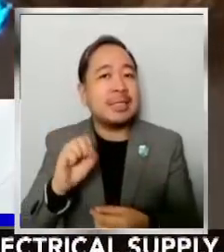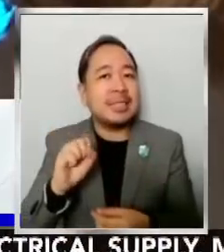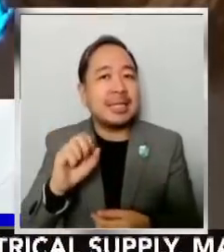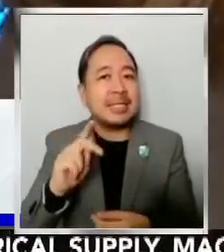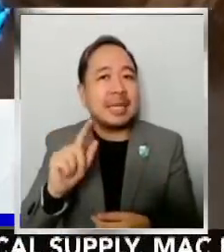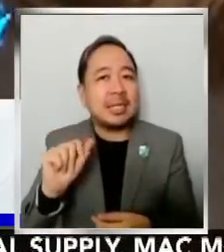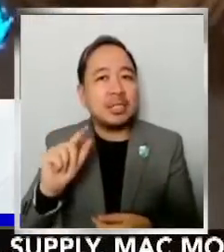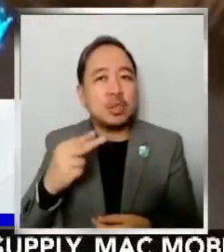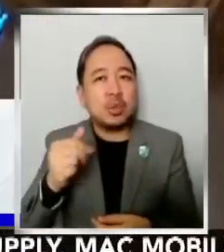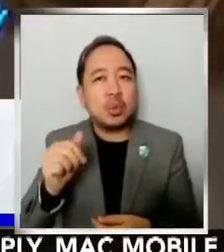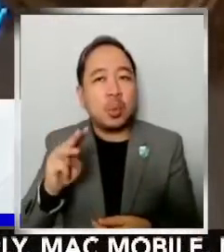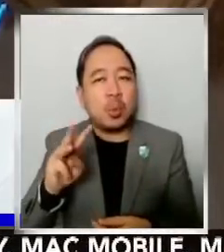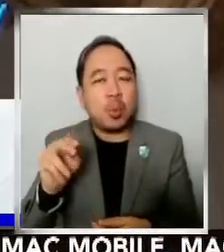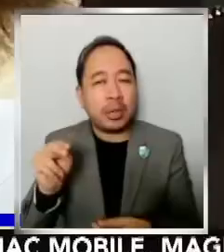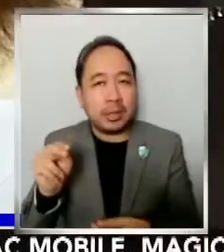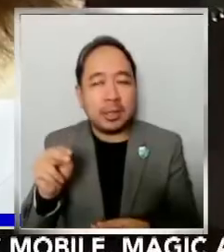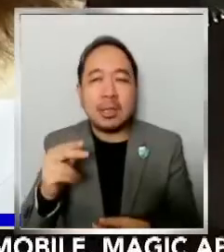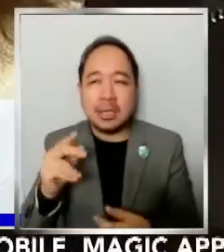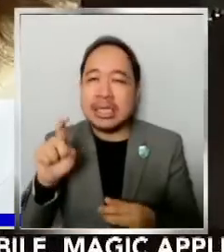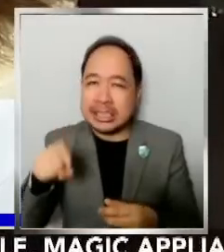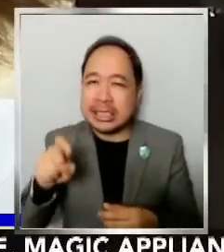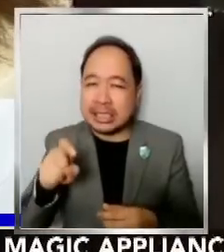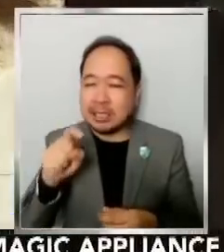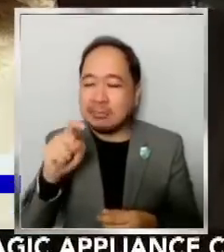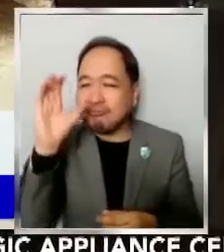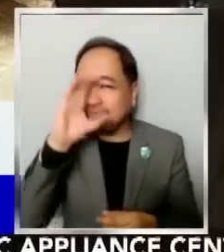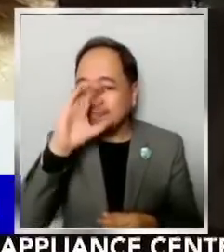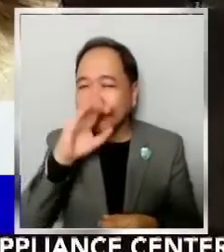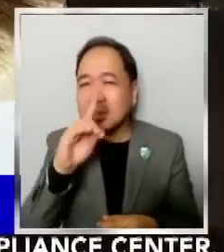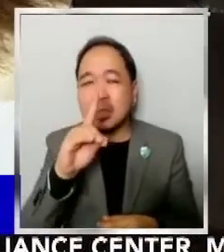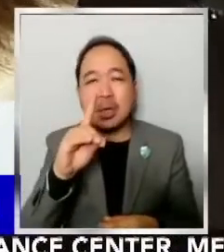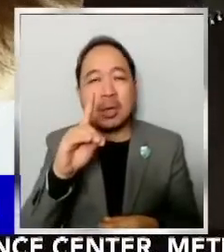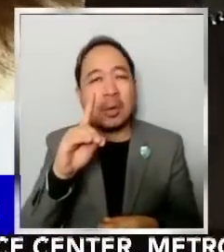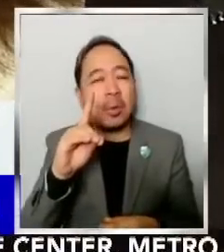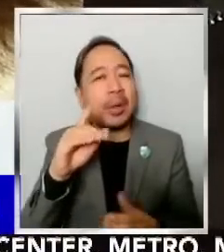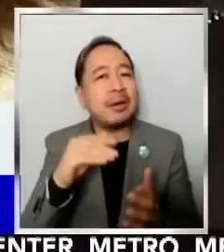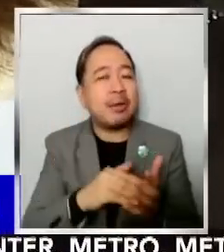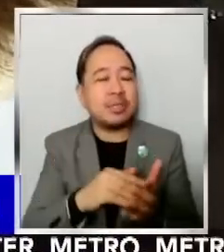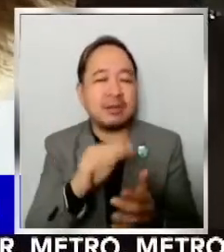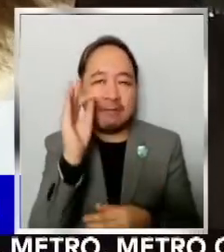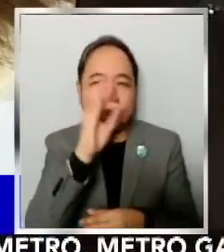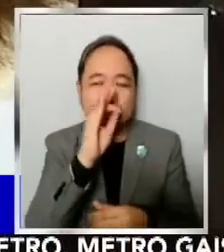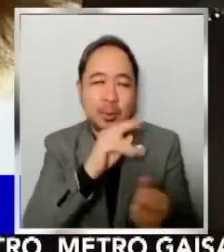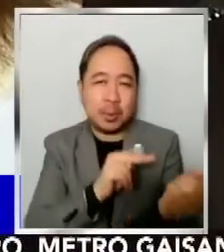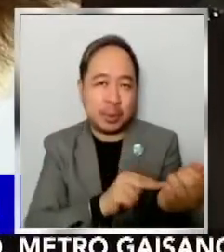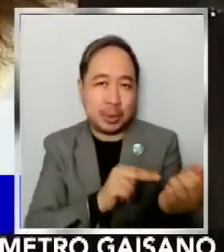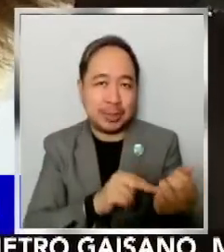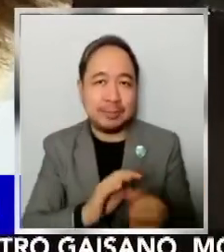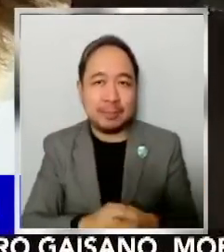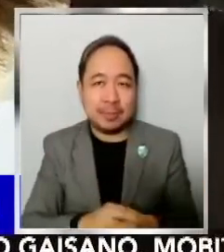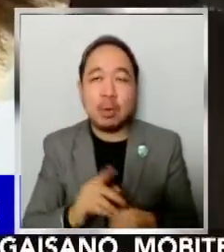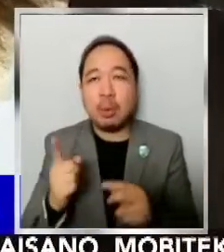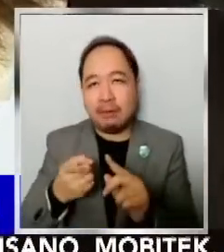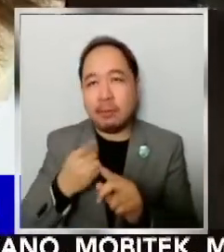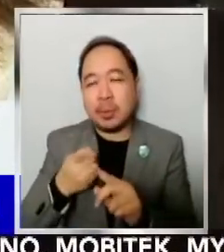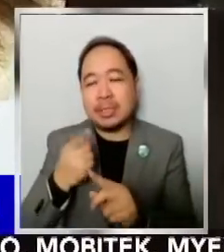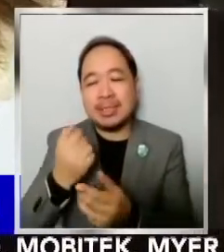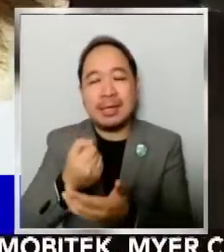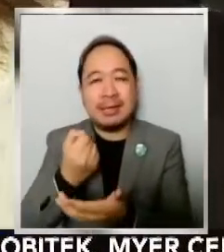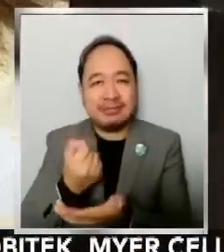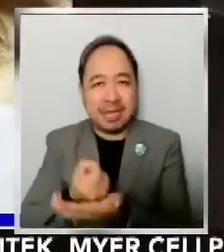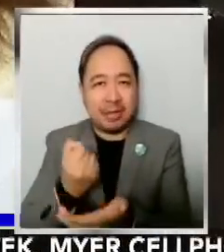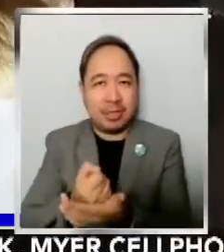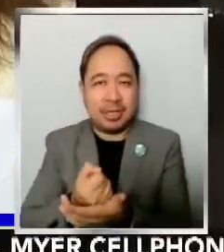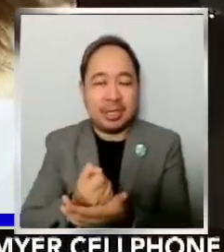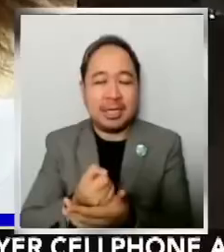ng 1,000 Pinoy nurse. Siyempre yung salary. After nun, kasi yun nga, may relatives ako sa